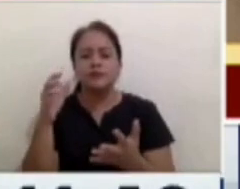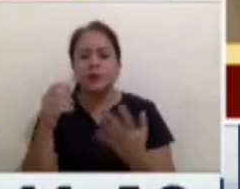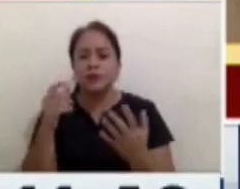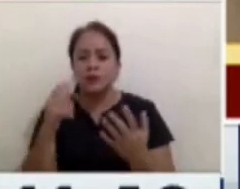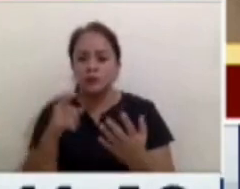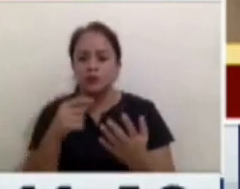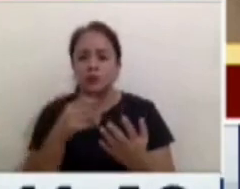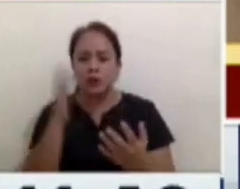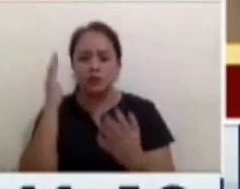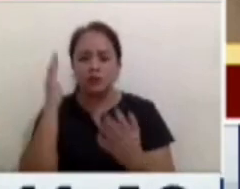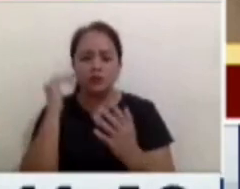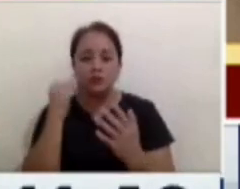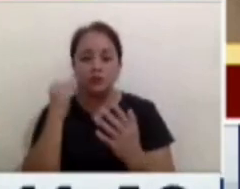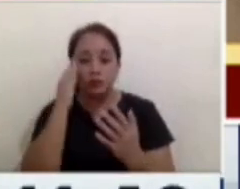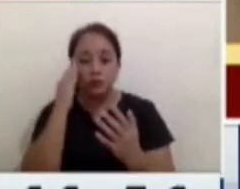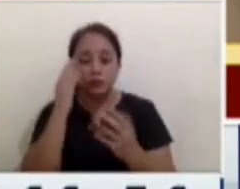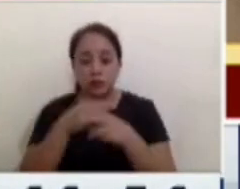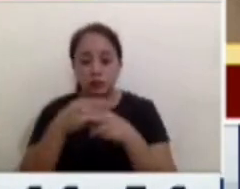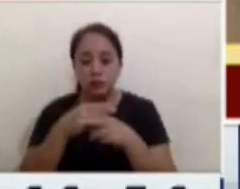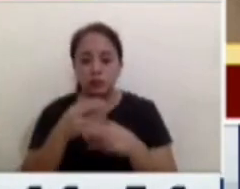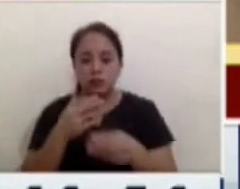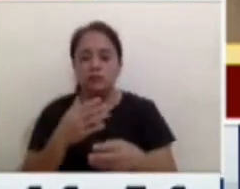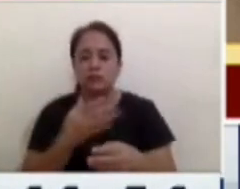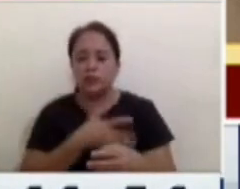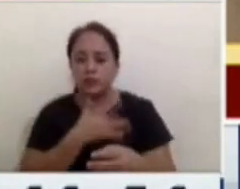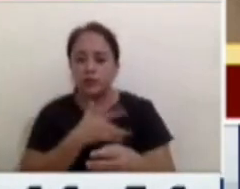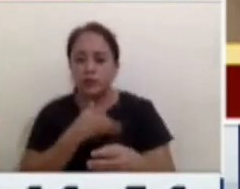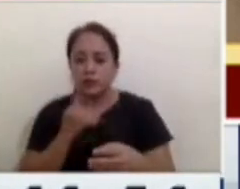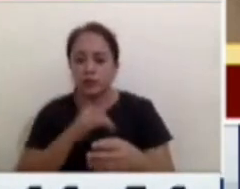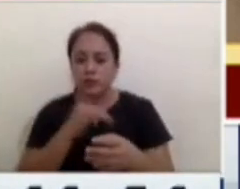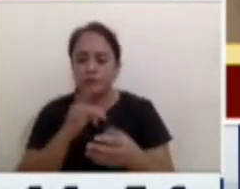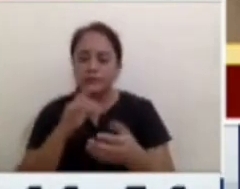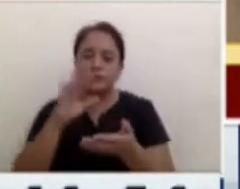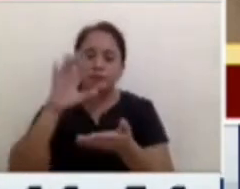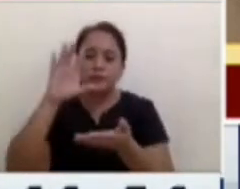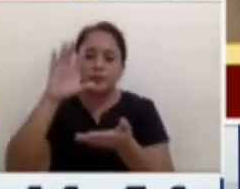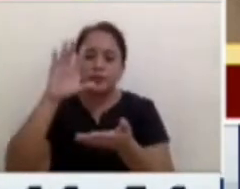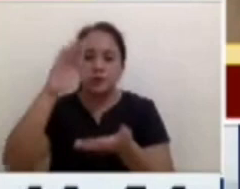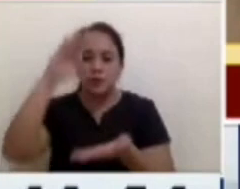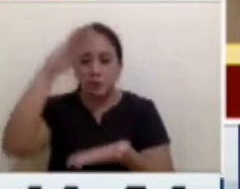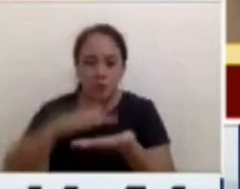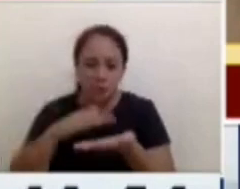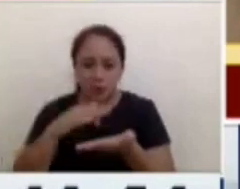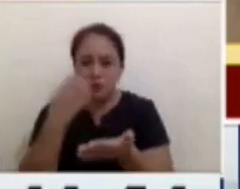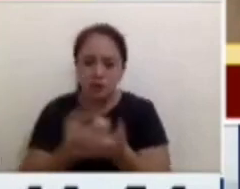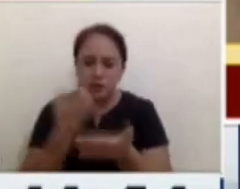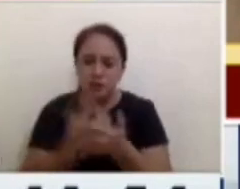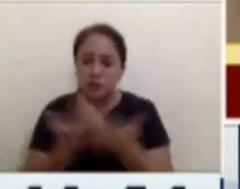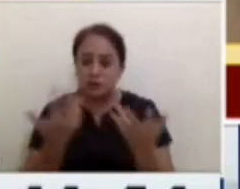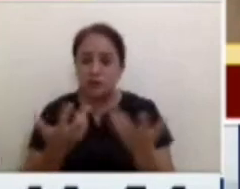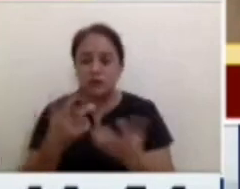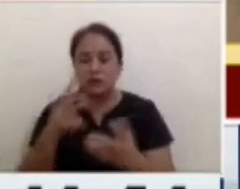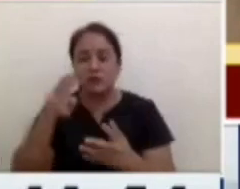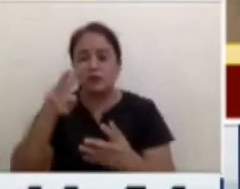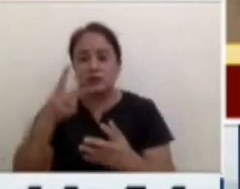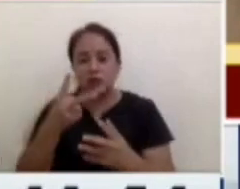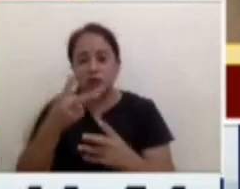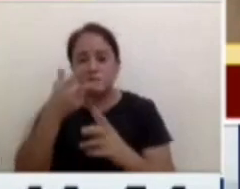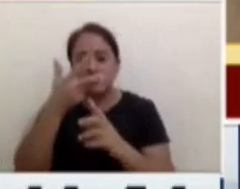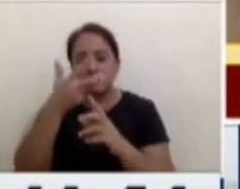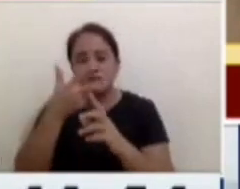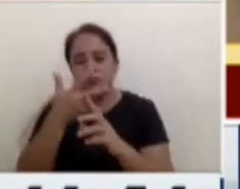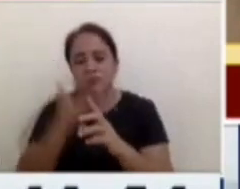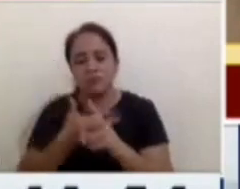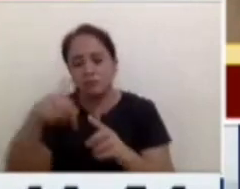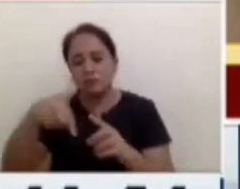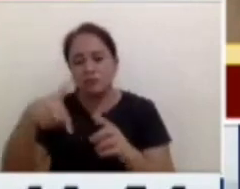Pilipino, nag-impose po tayo ng ECQ or yung Enhanced Community Quarantine. Ito po ay nagdulot ng isa